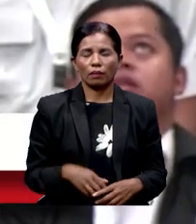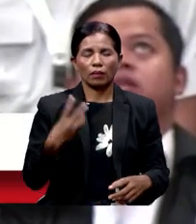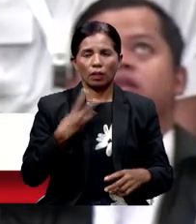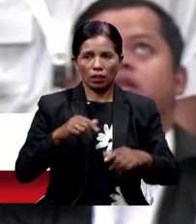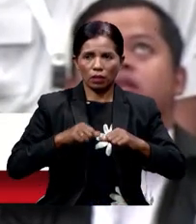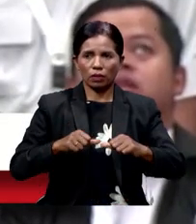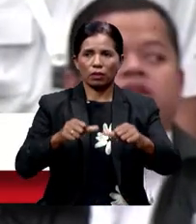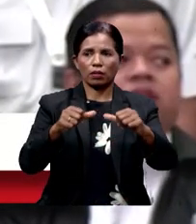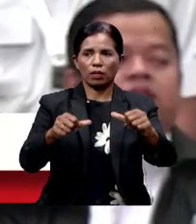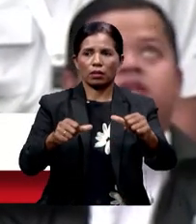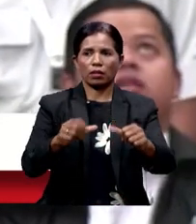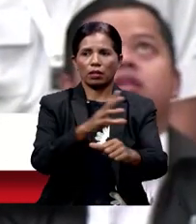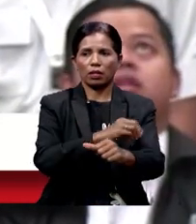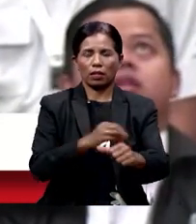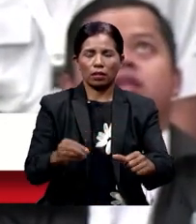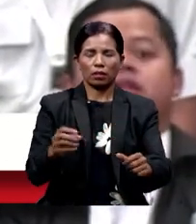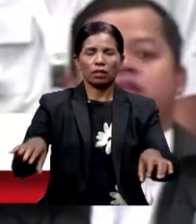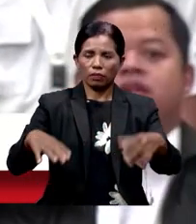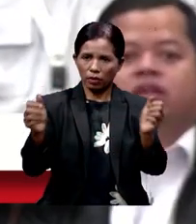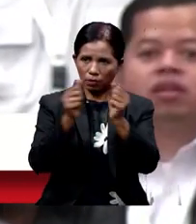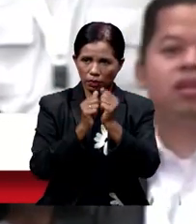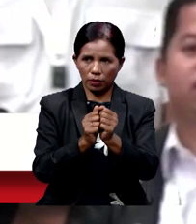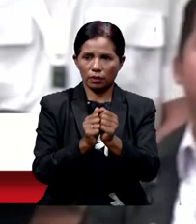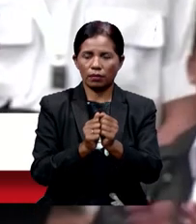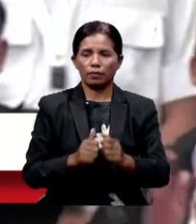melanjutkan dan menyempurnakan